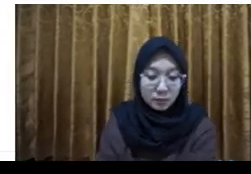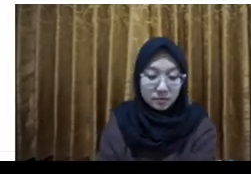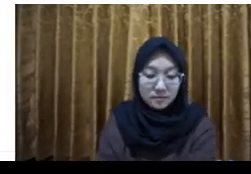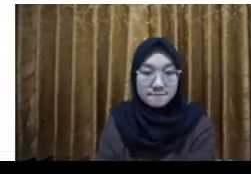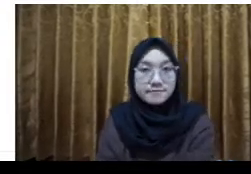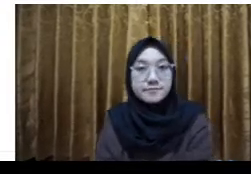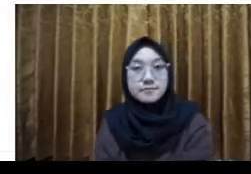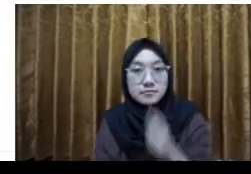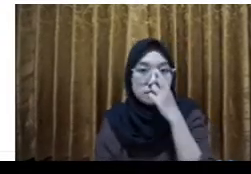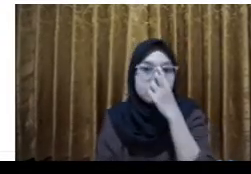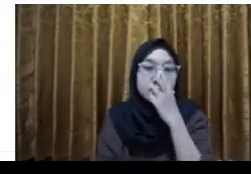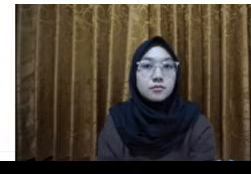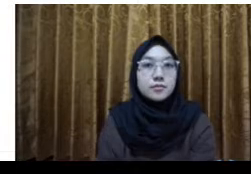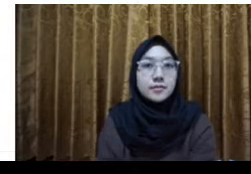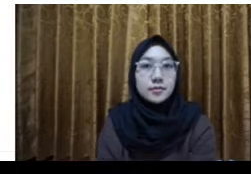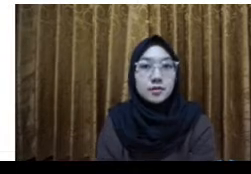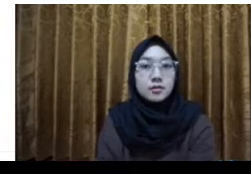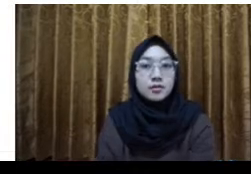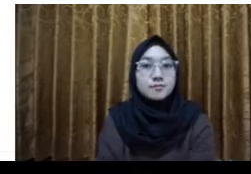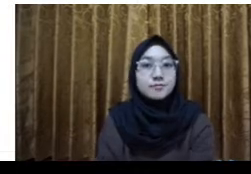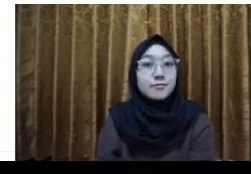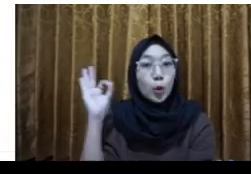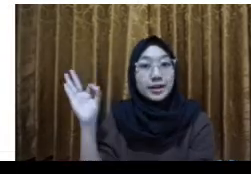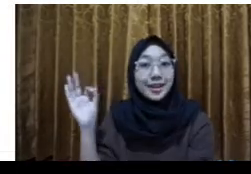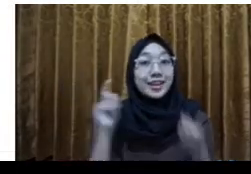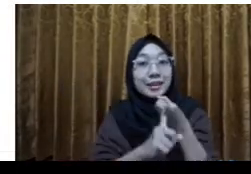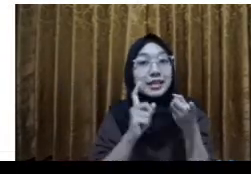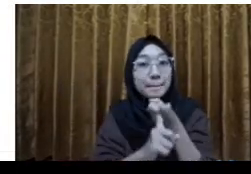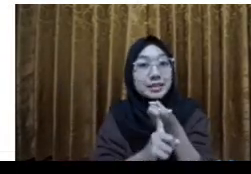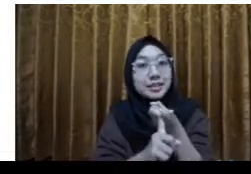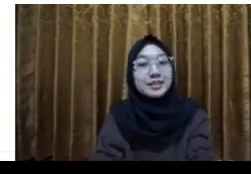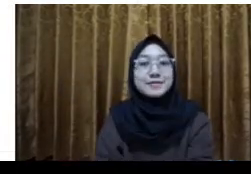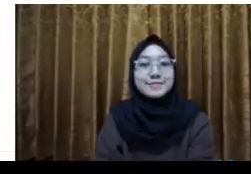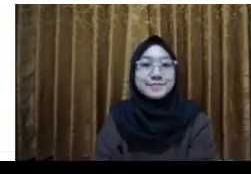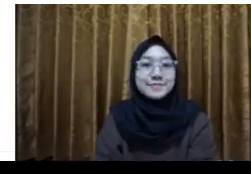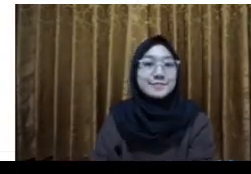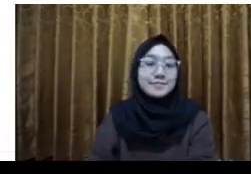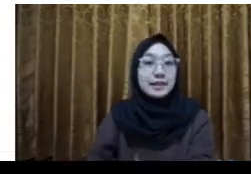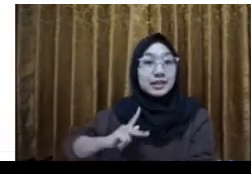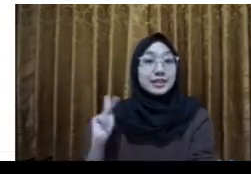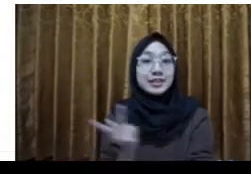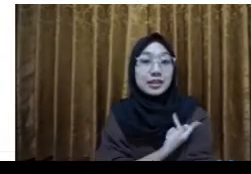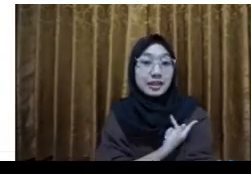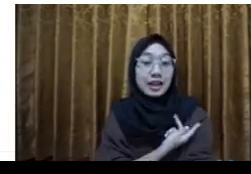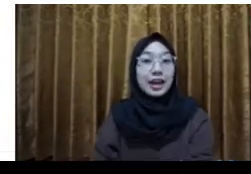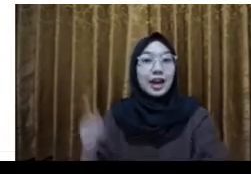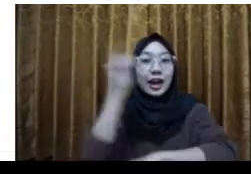Oke teman-teman, kita hari ini akan mempelajari